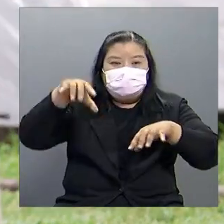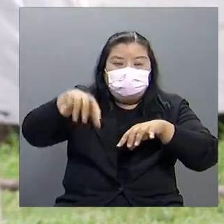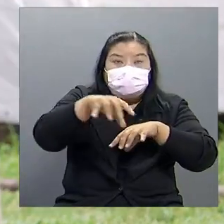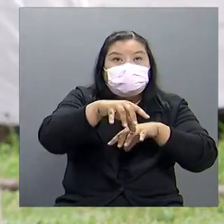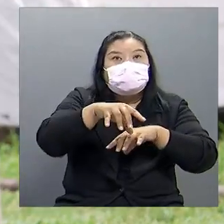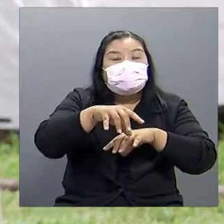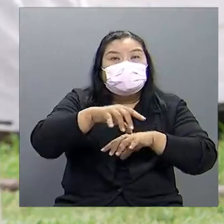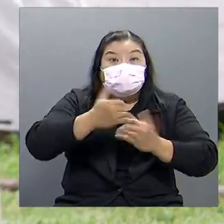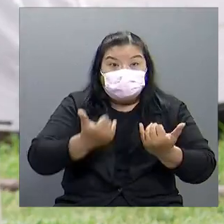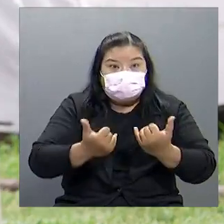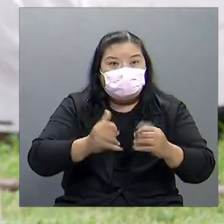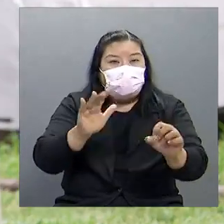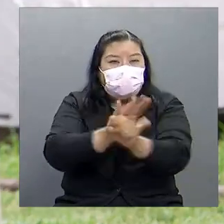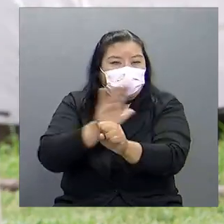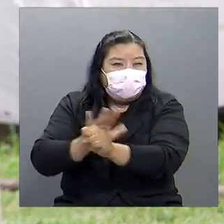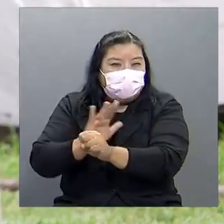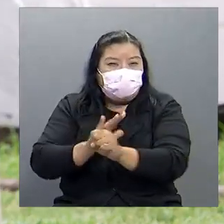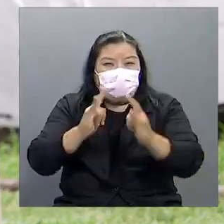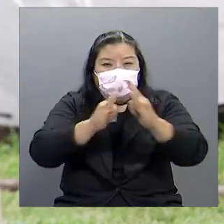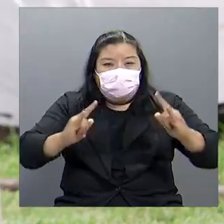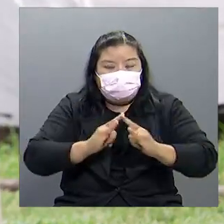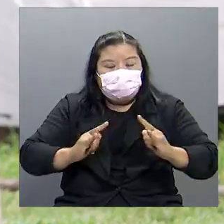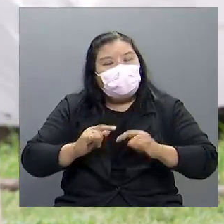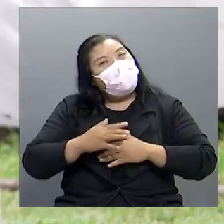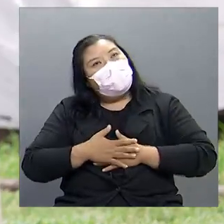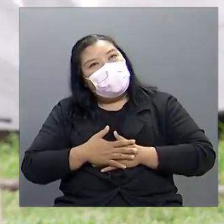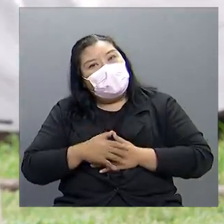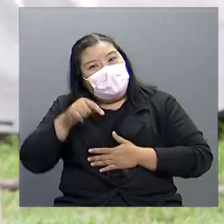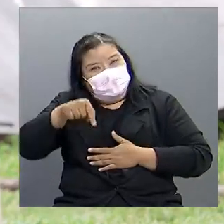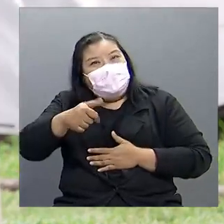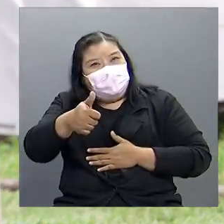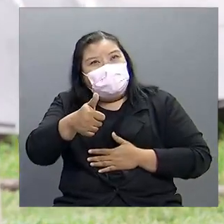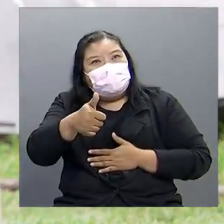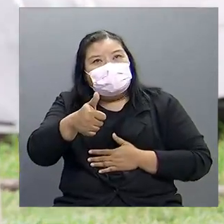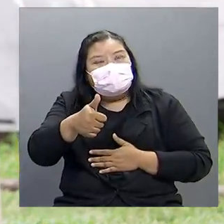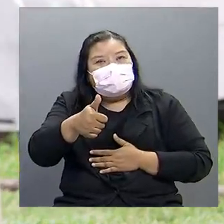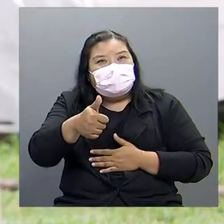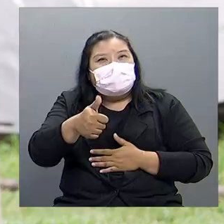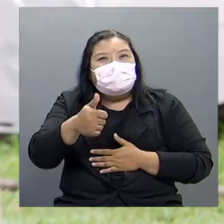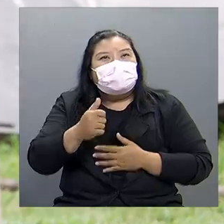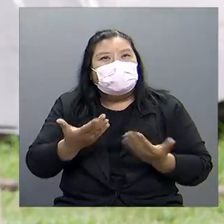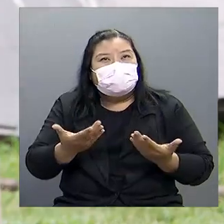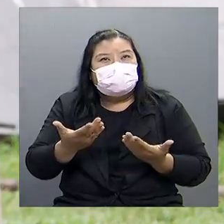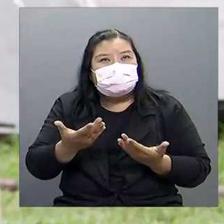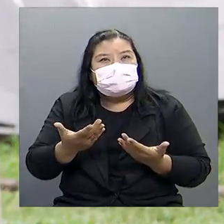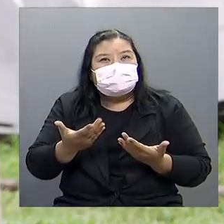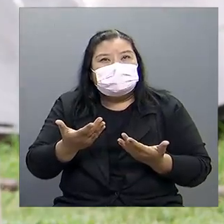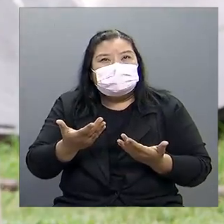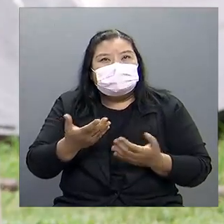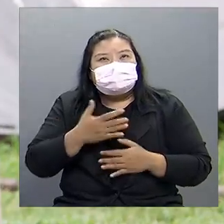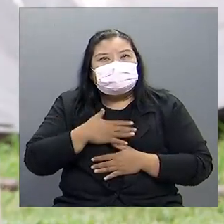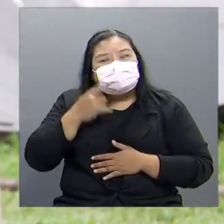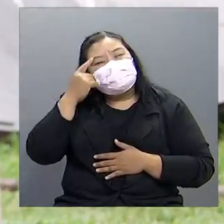เติมมันก็จะมีทรายนี้มันเป็นการขายพื้นที่และเพราะว่ามันเหมือนเราทำที่ฟาร์มเนี่ย